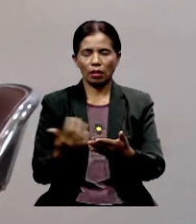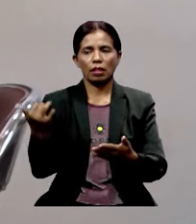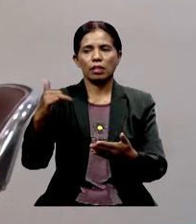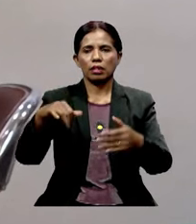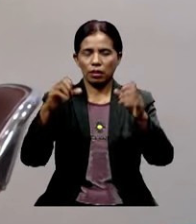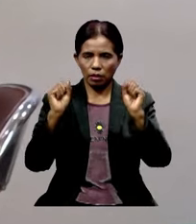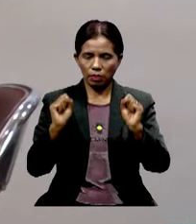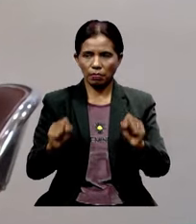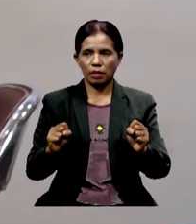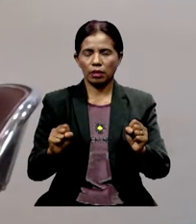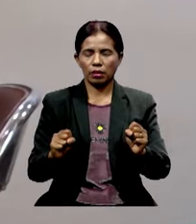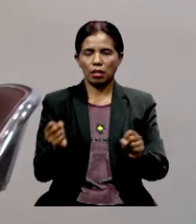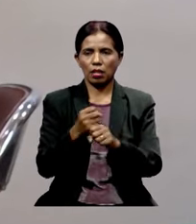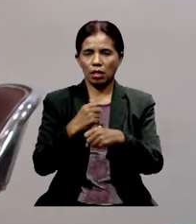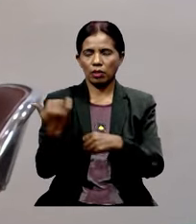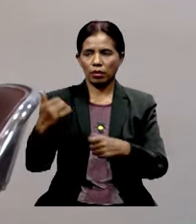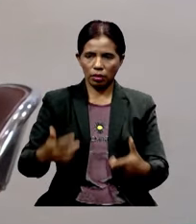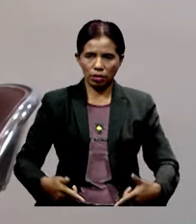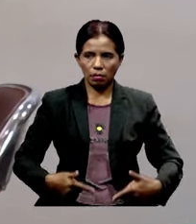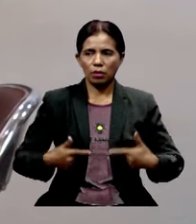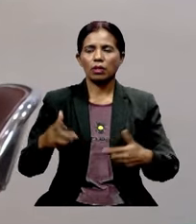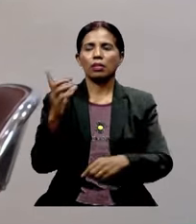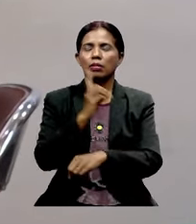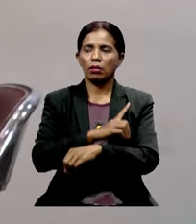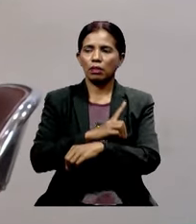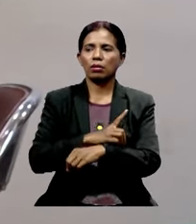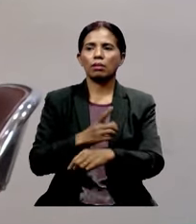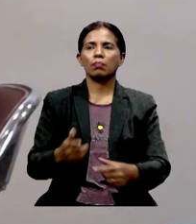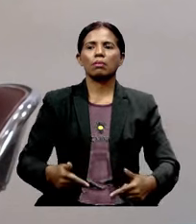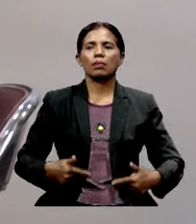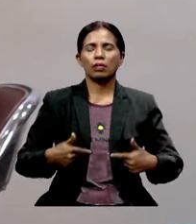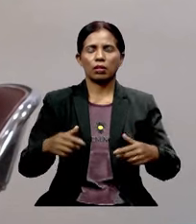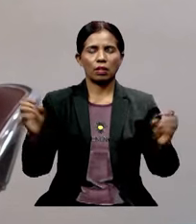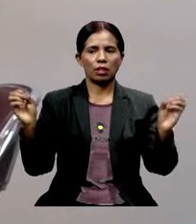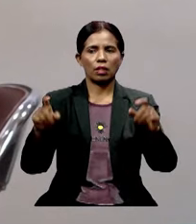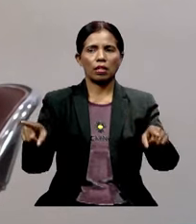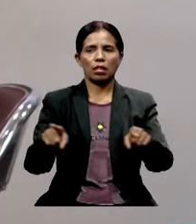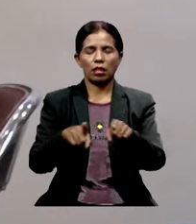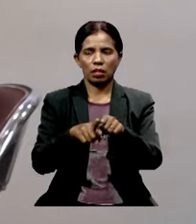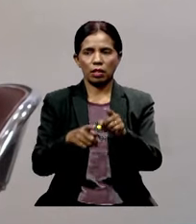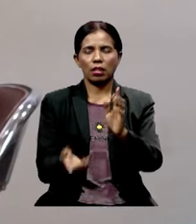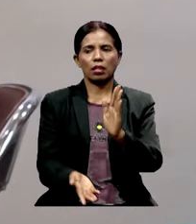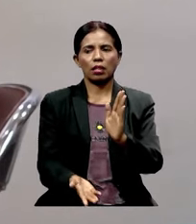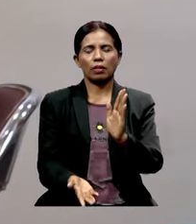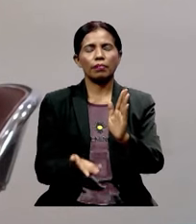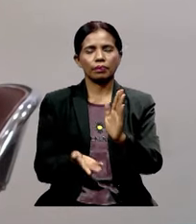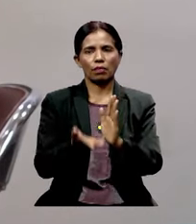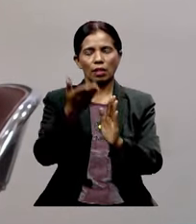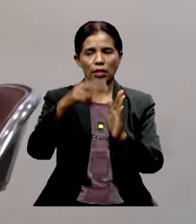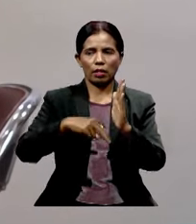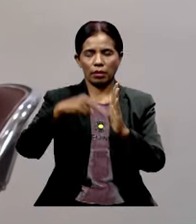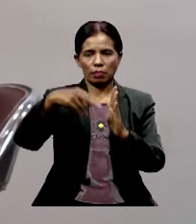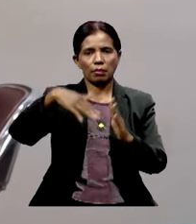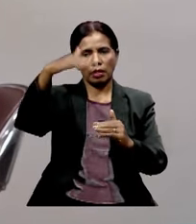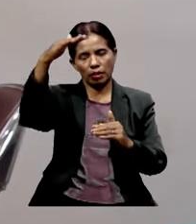vele, halau sira ni moris lor lorani. Moris sira nebe, la moris sana hanesan eskalau indas, usi nivel medio mai